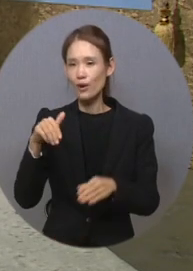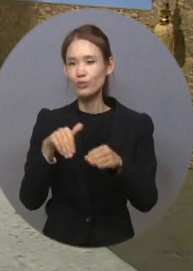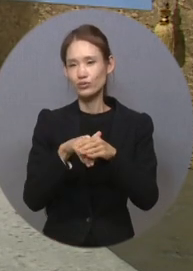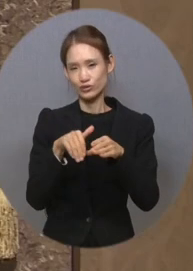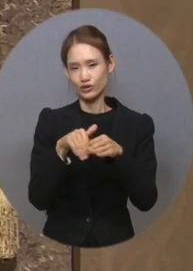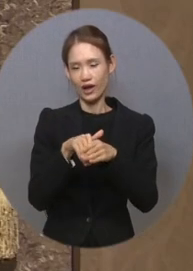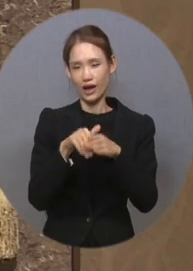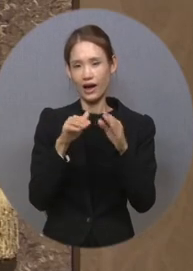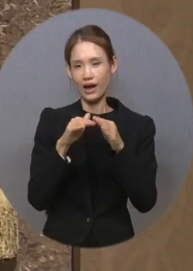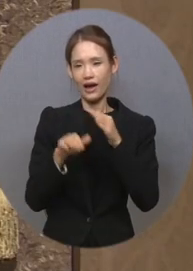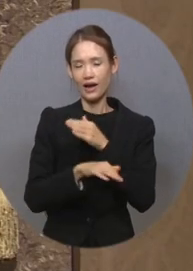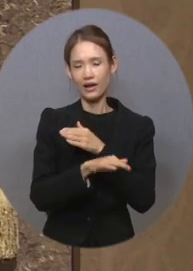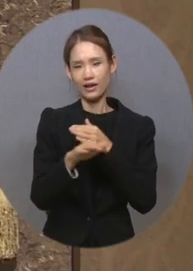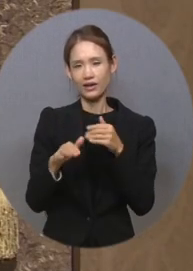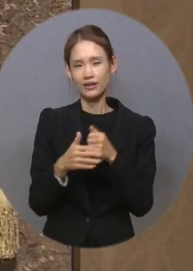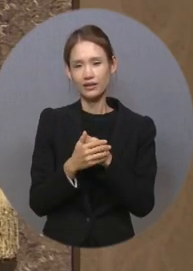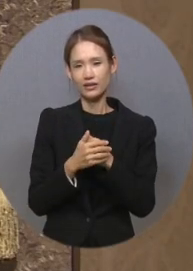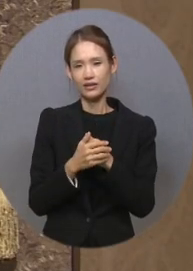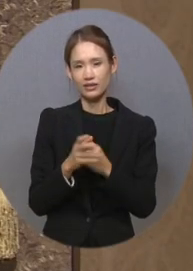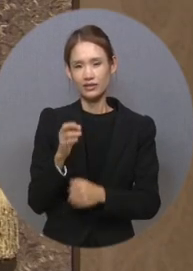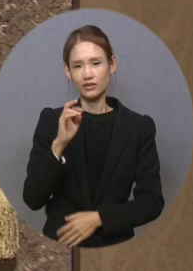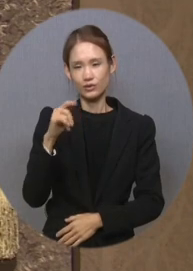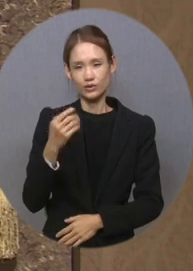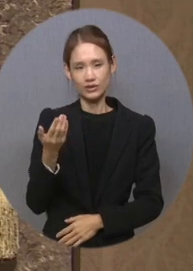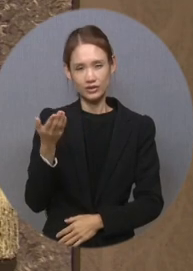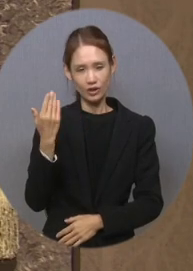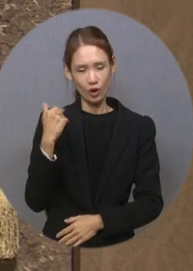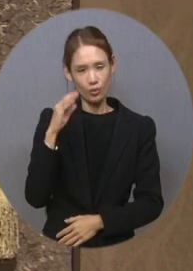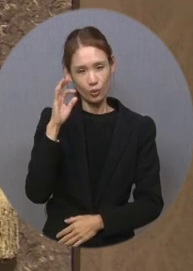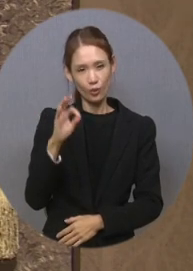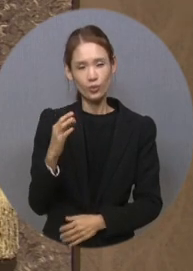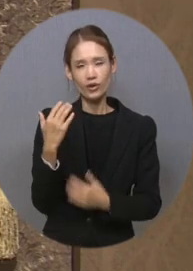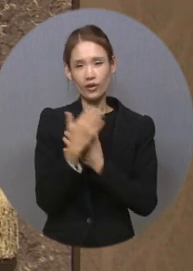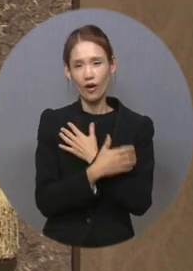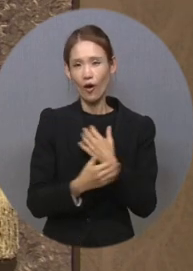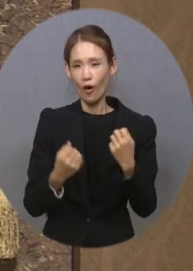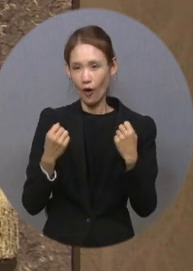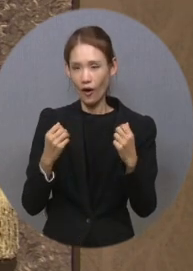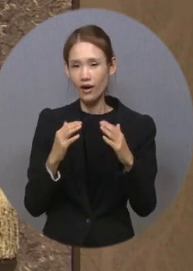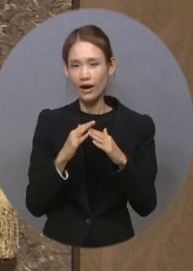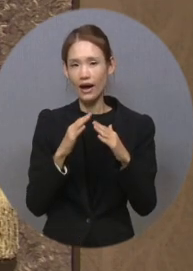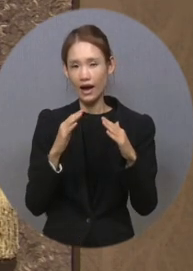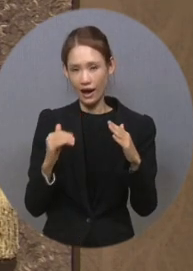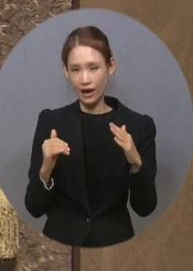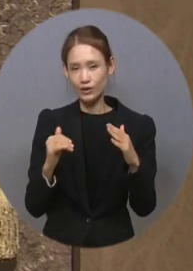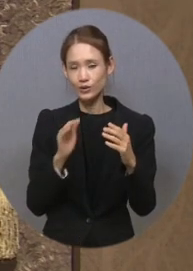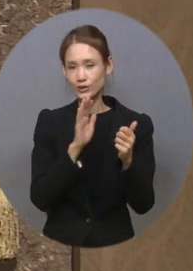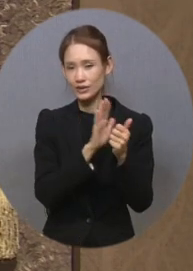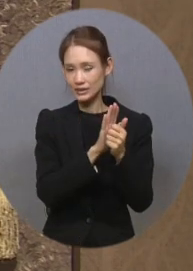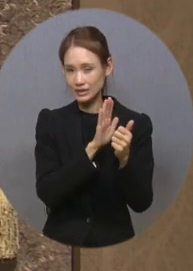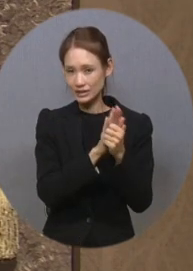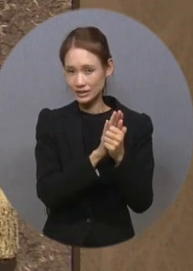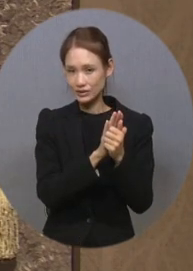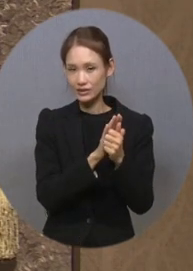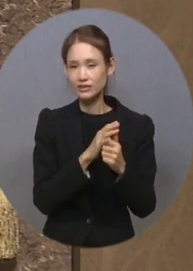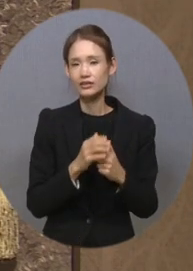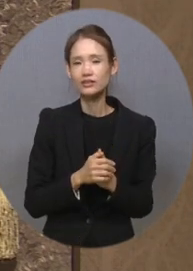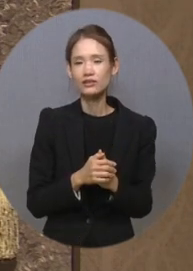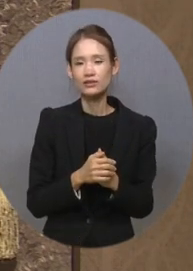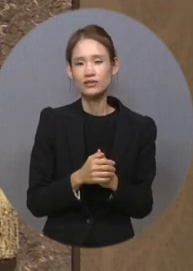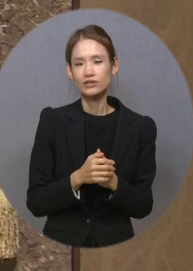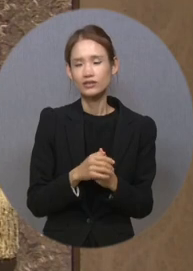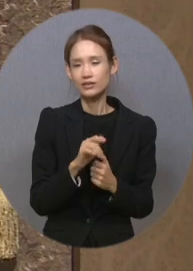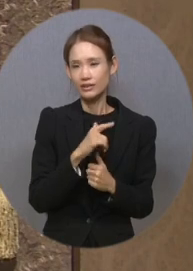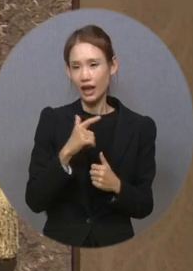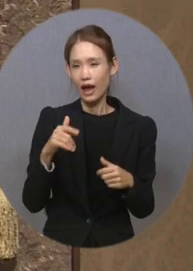경우도 여수의 종전에 보면은 그 건강 가정, 네. 건강 가족 그 지원하는 것,